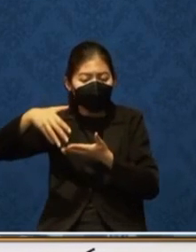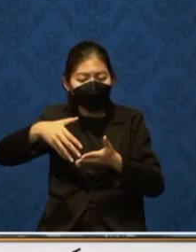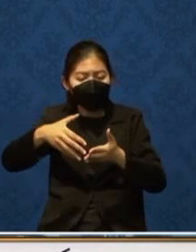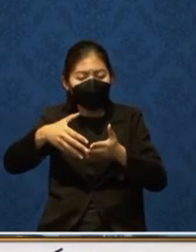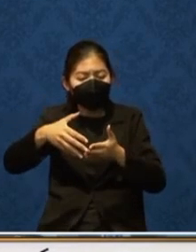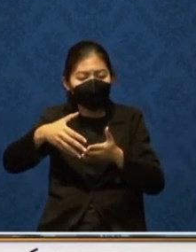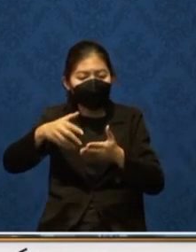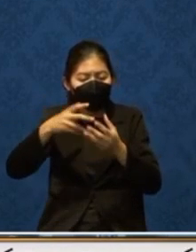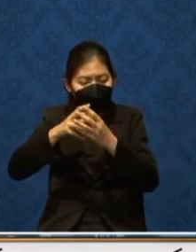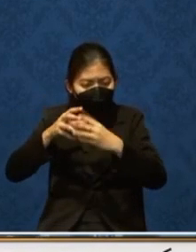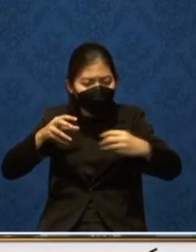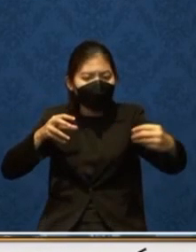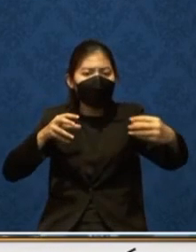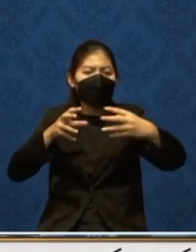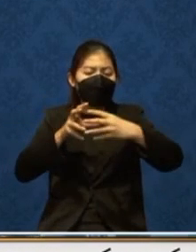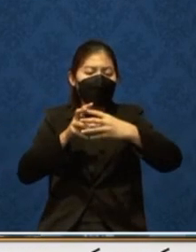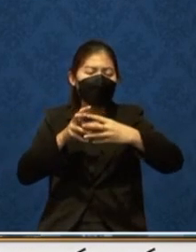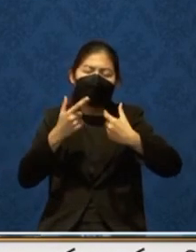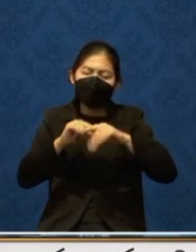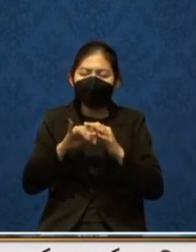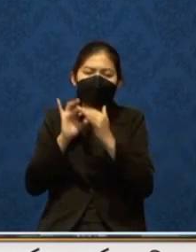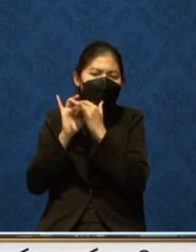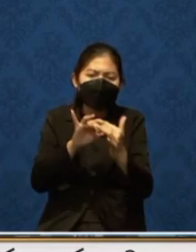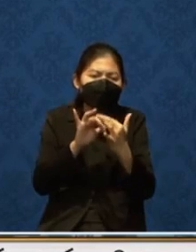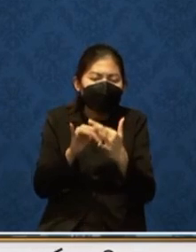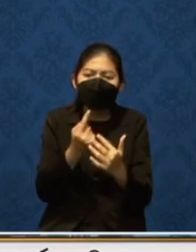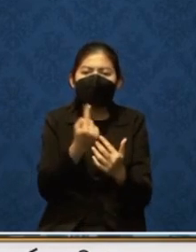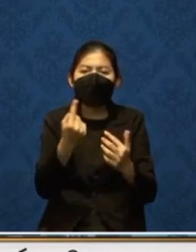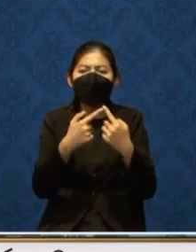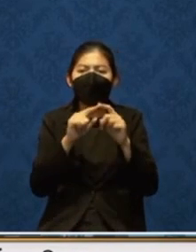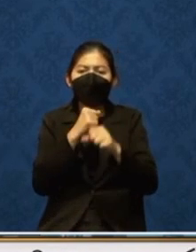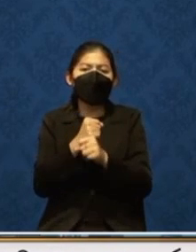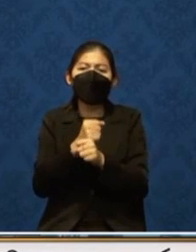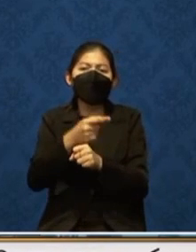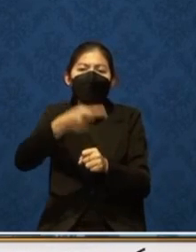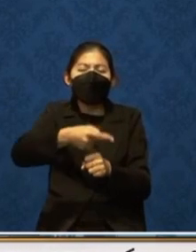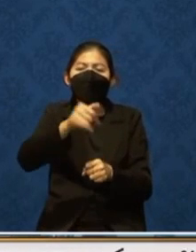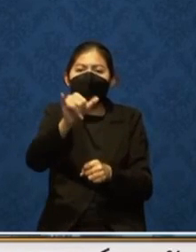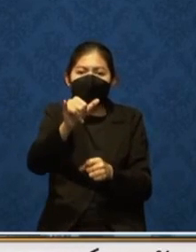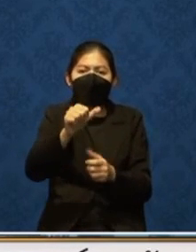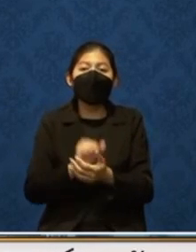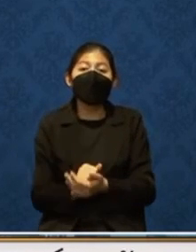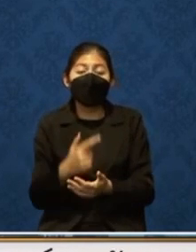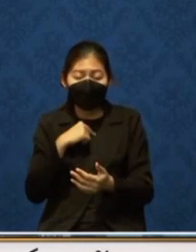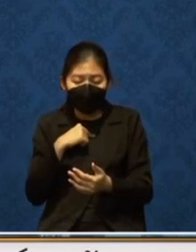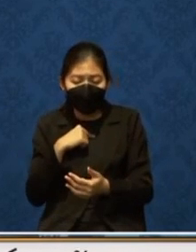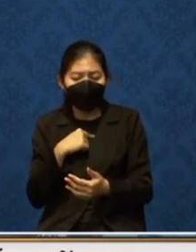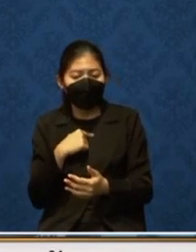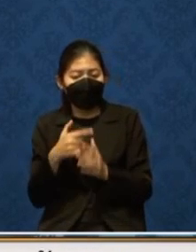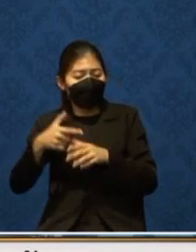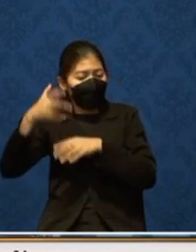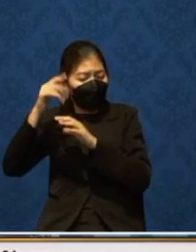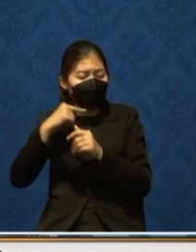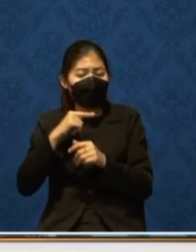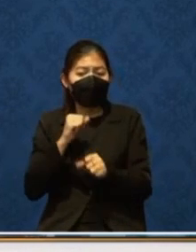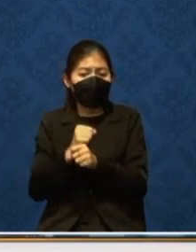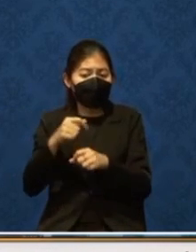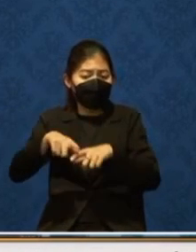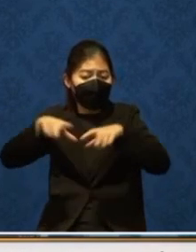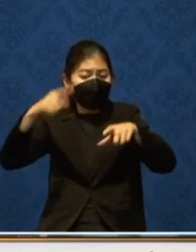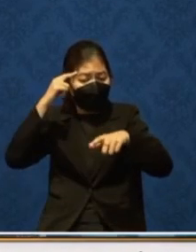นทางกบก 92 นะครั เหมers did the of yield. ภนทกับกัน หากท่านทําไม่ได้จจะเกิดอะไรขึ้น